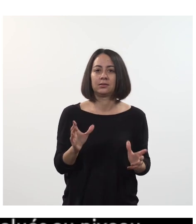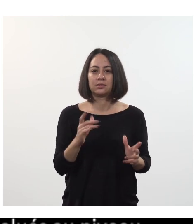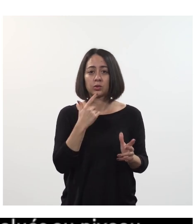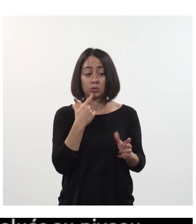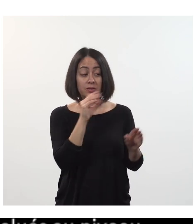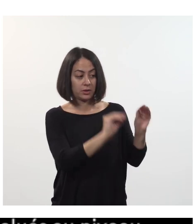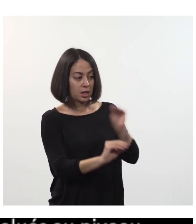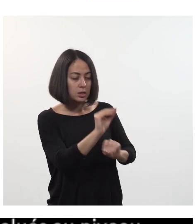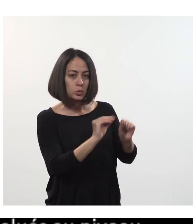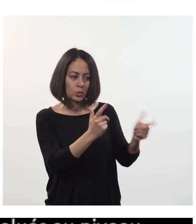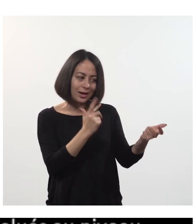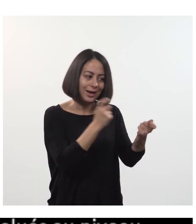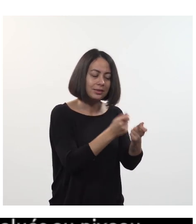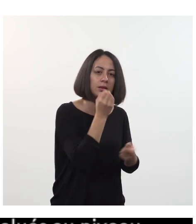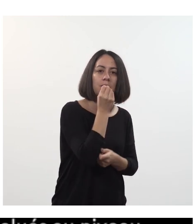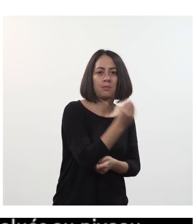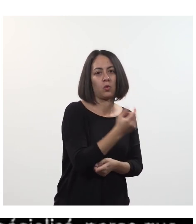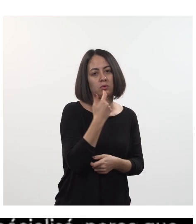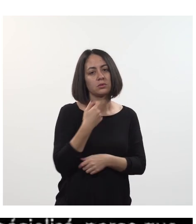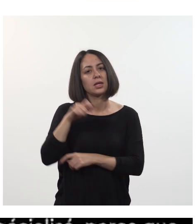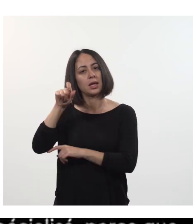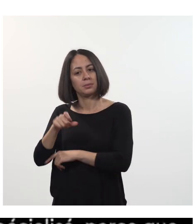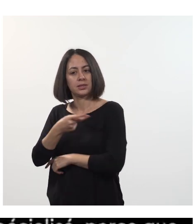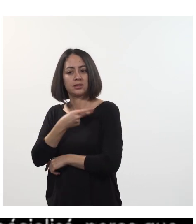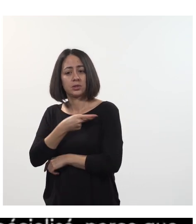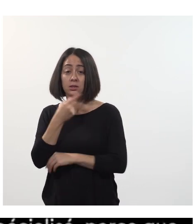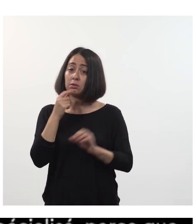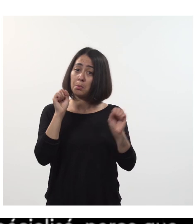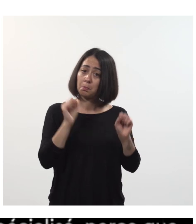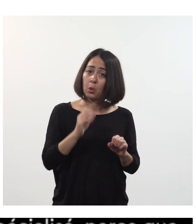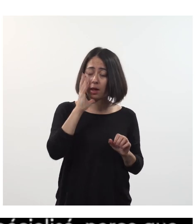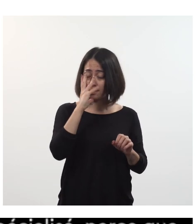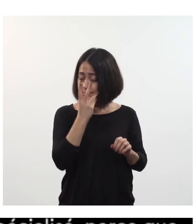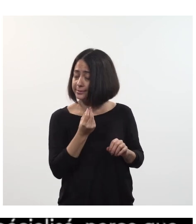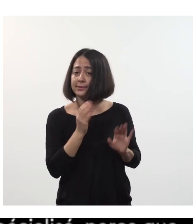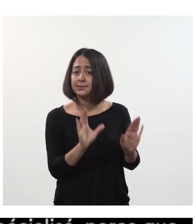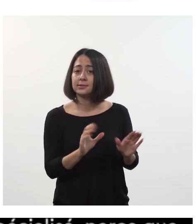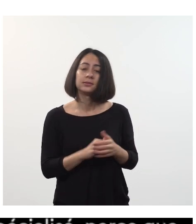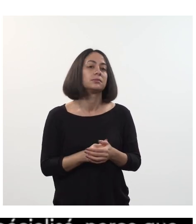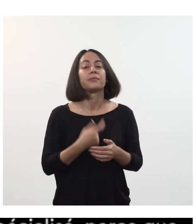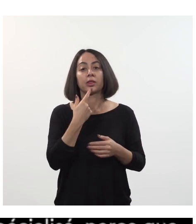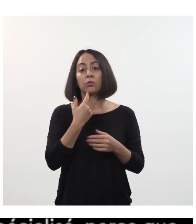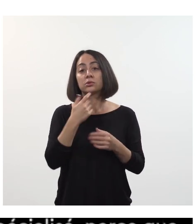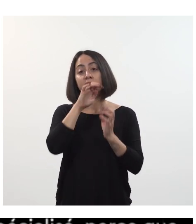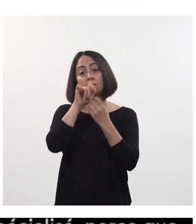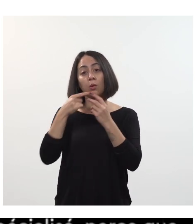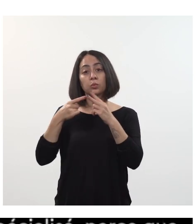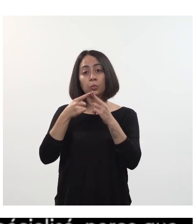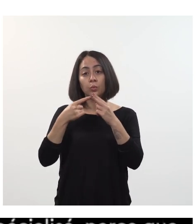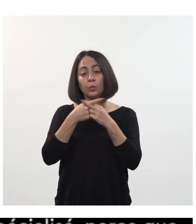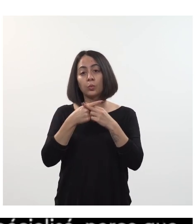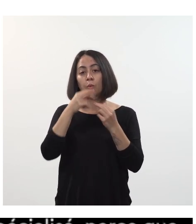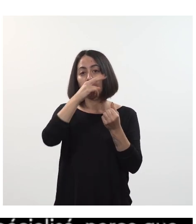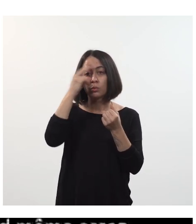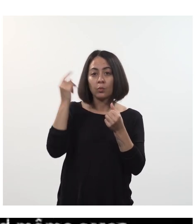bonnes conditions. Des fois, ça peut être des soins qui se font sous anesthésie, hein. Donc, bien sûr, les caries, il y a un risque de perte hein, de la